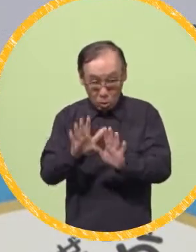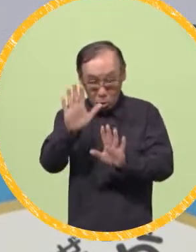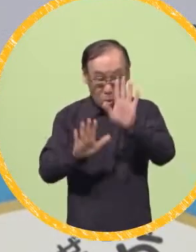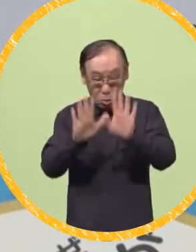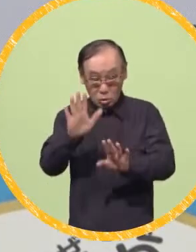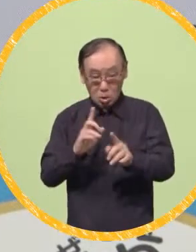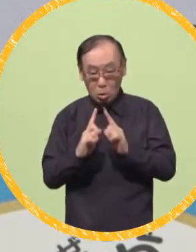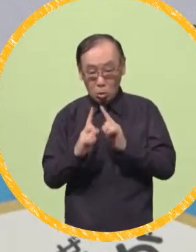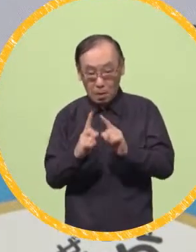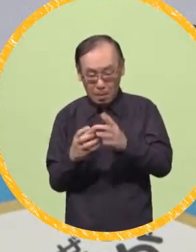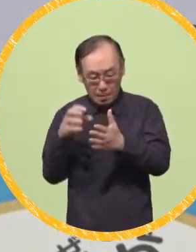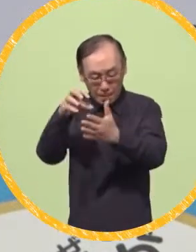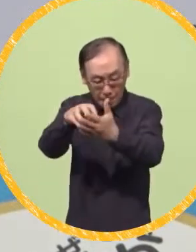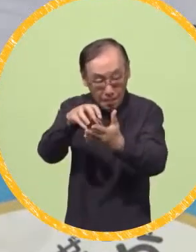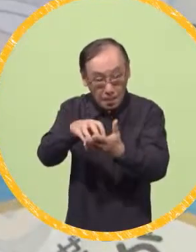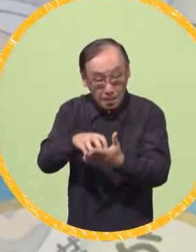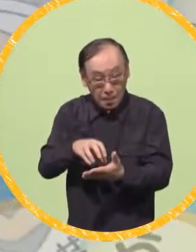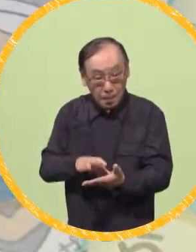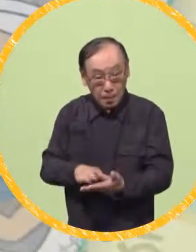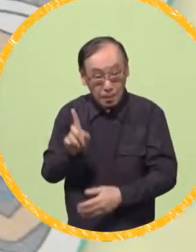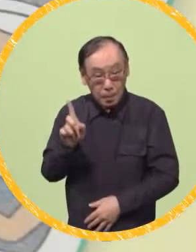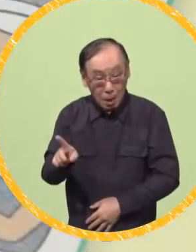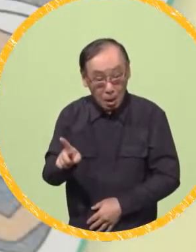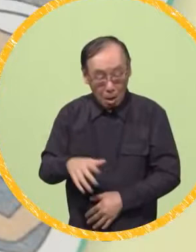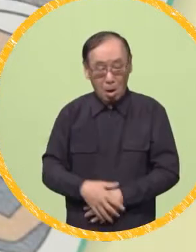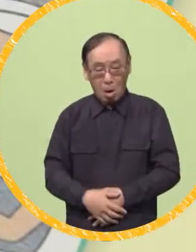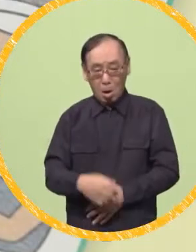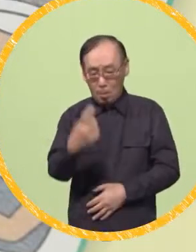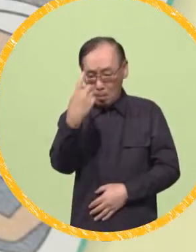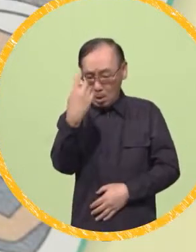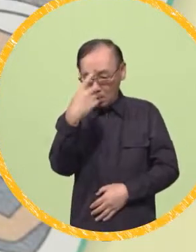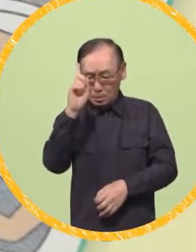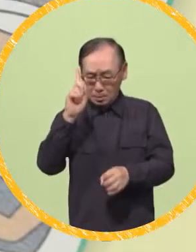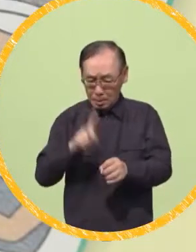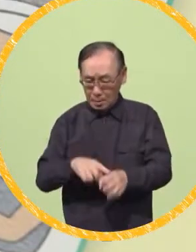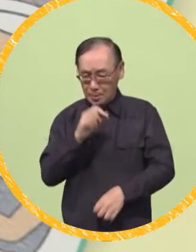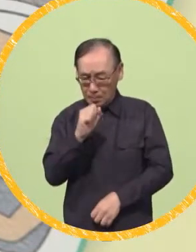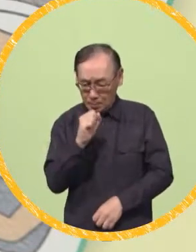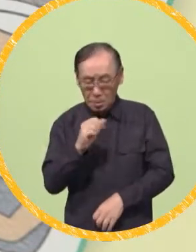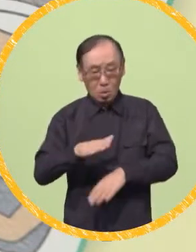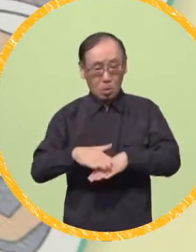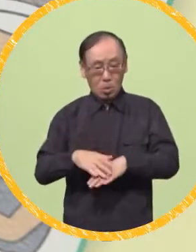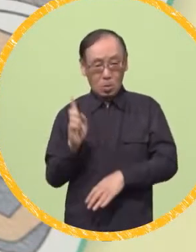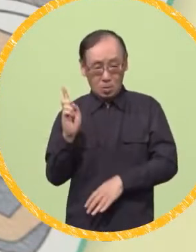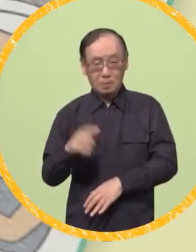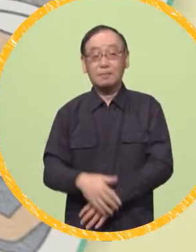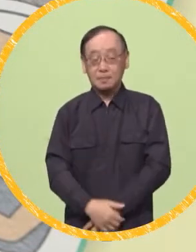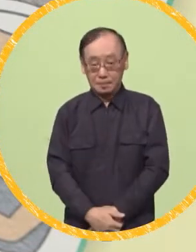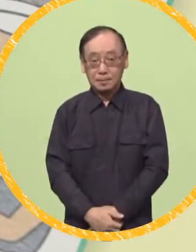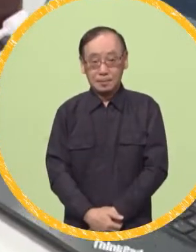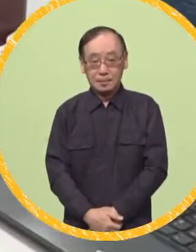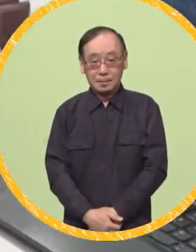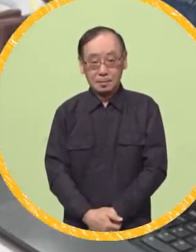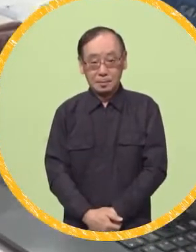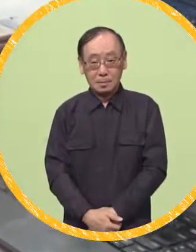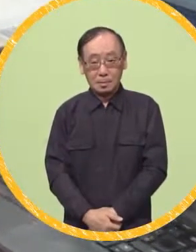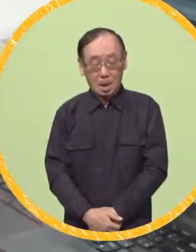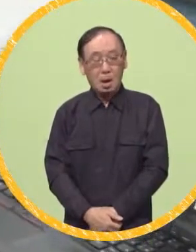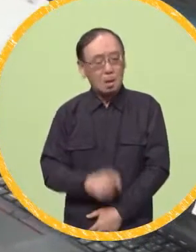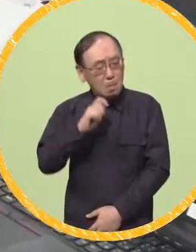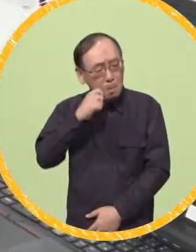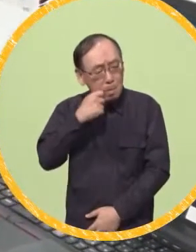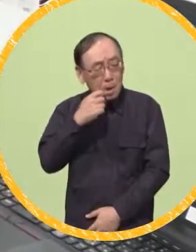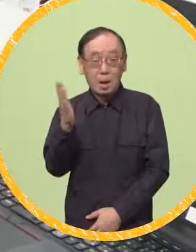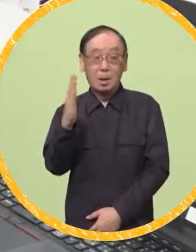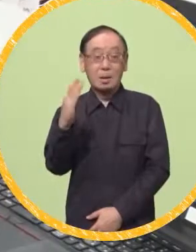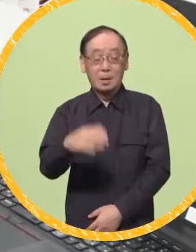など子どもたちが楽しみながらセーリングを学ぶにはピッタリのアイテムとなっていますまずは難しいことを